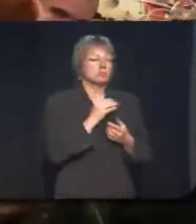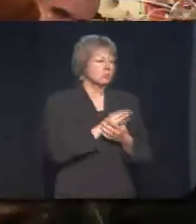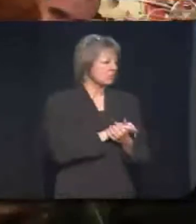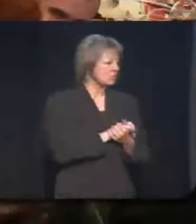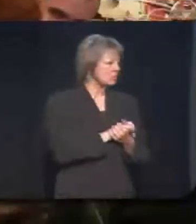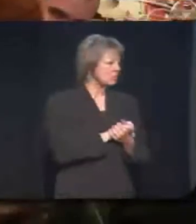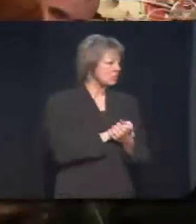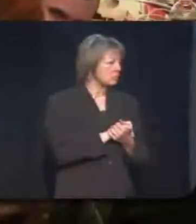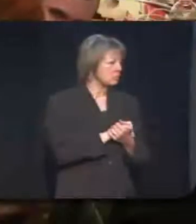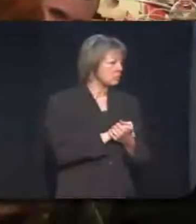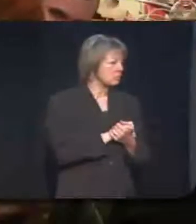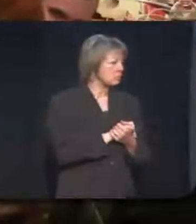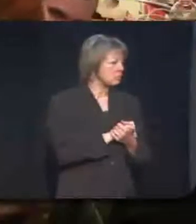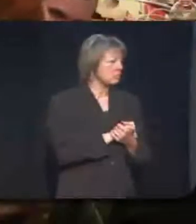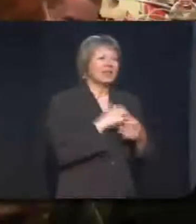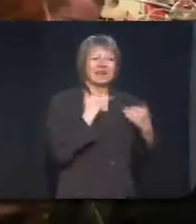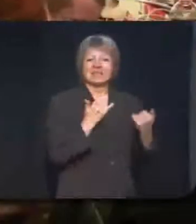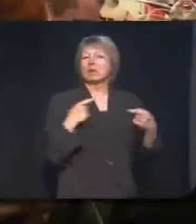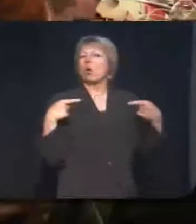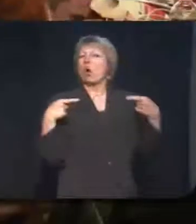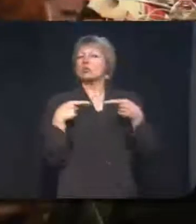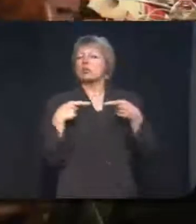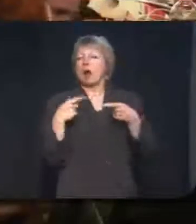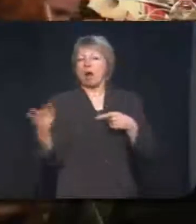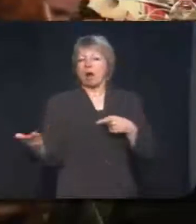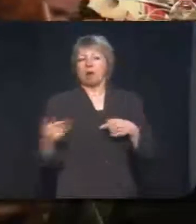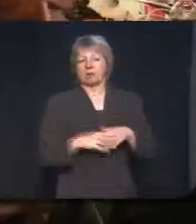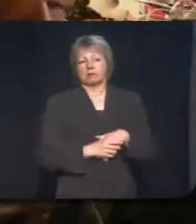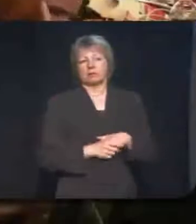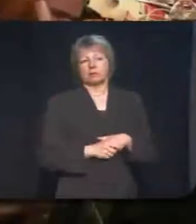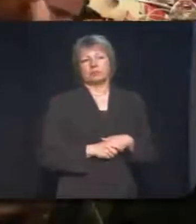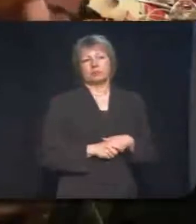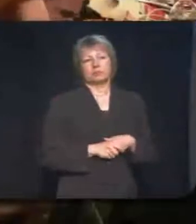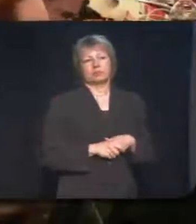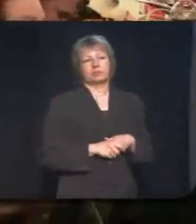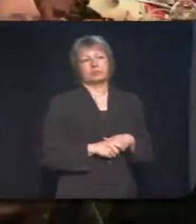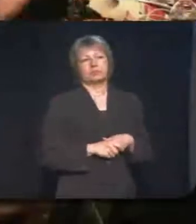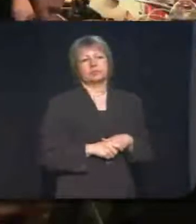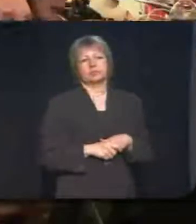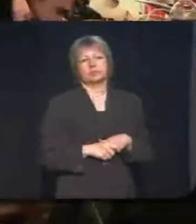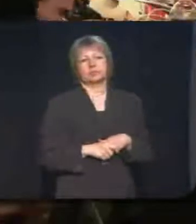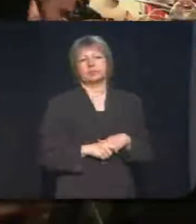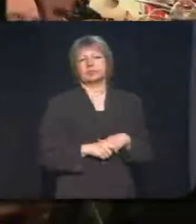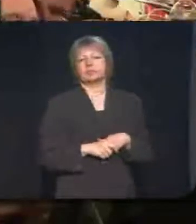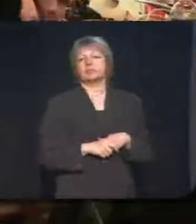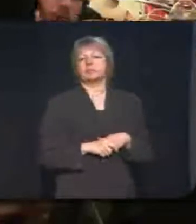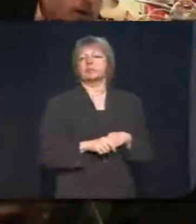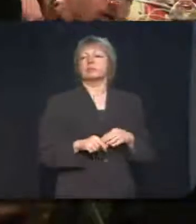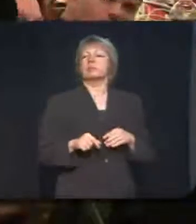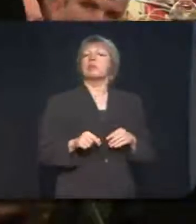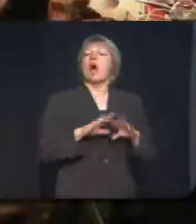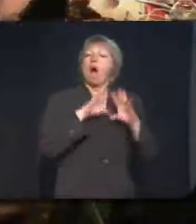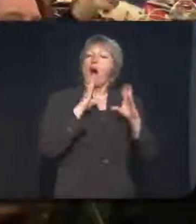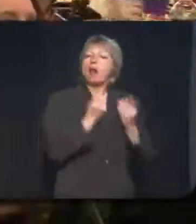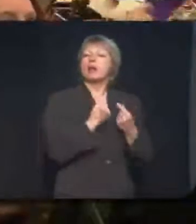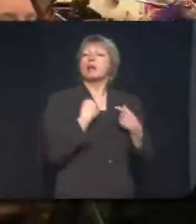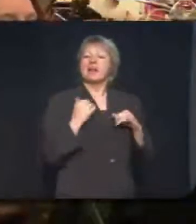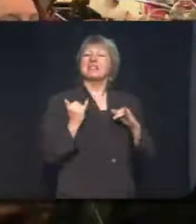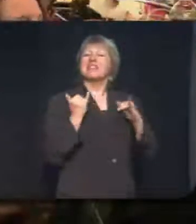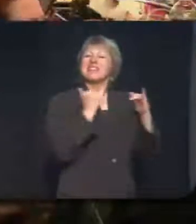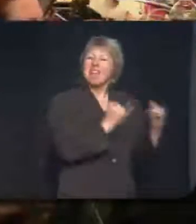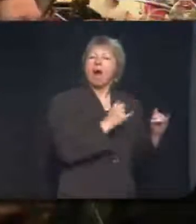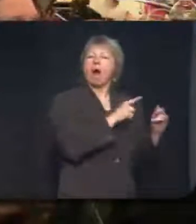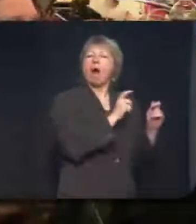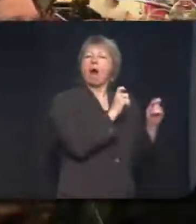weitermachen so bin ich dran okay grundsätzlich ja zu diesem Antrag aber ich habe